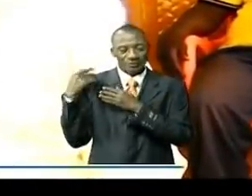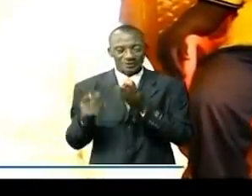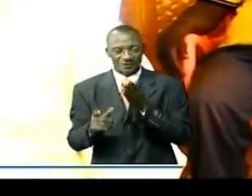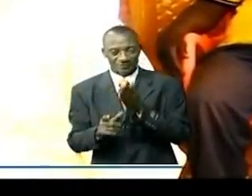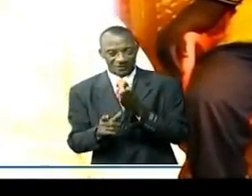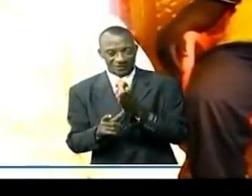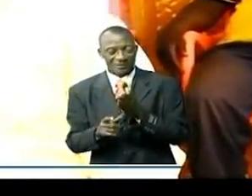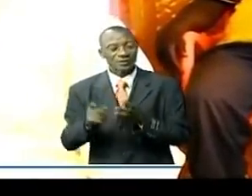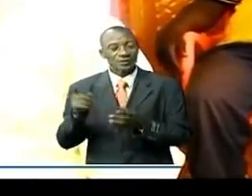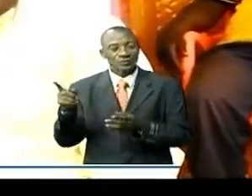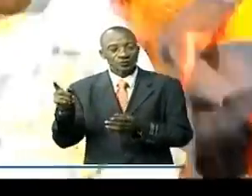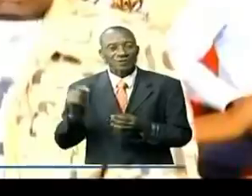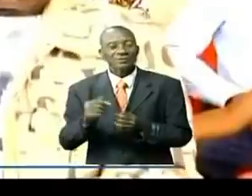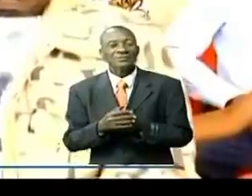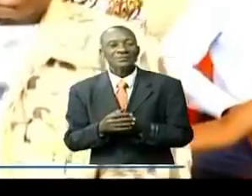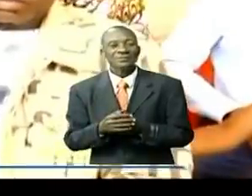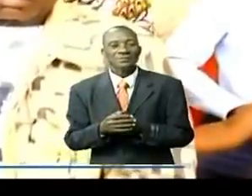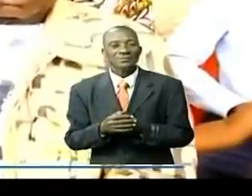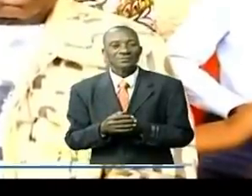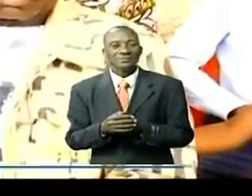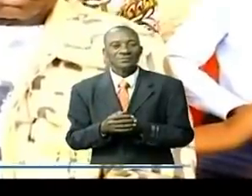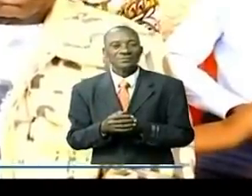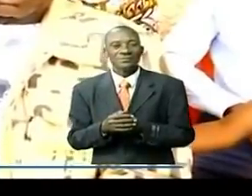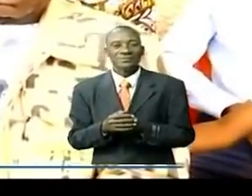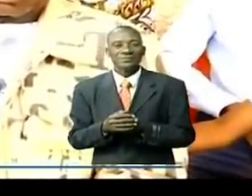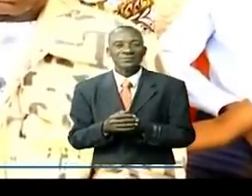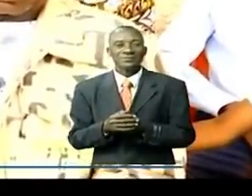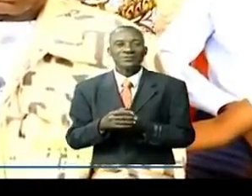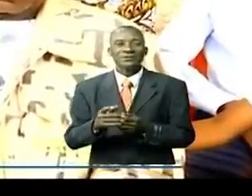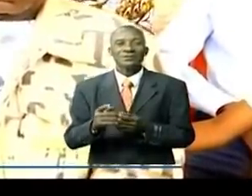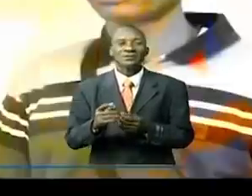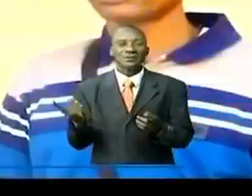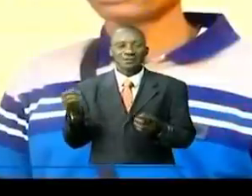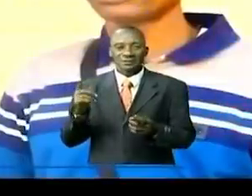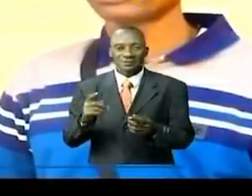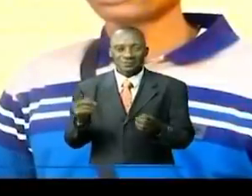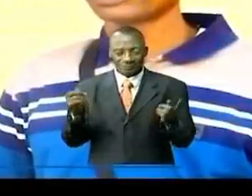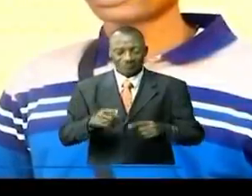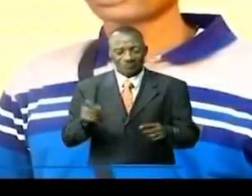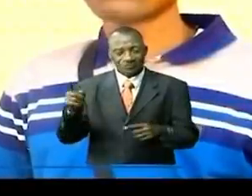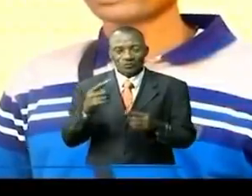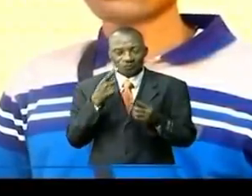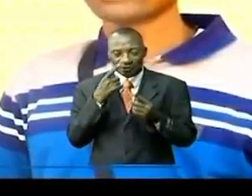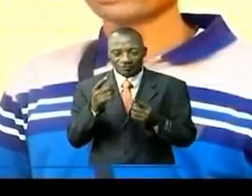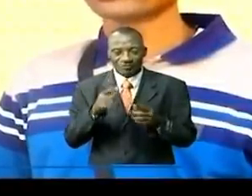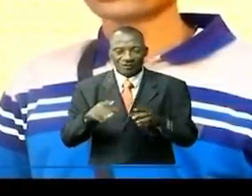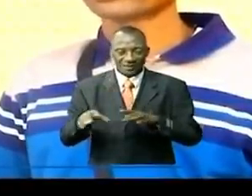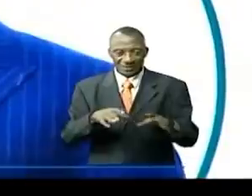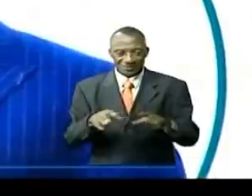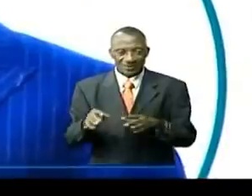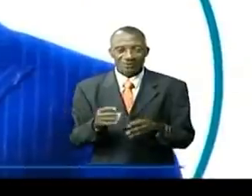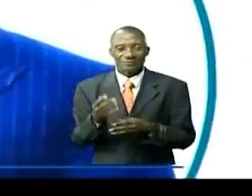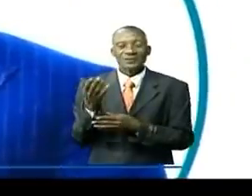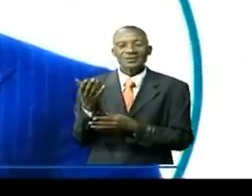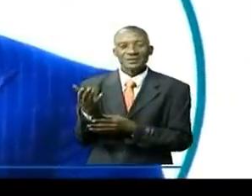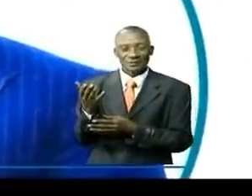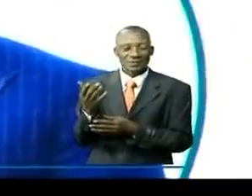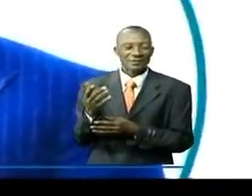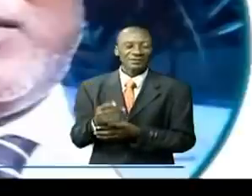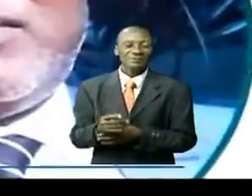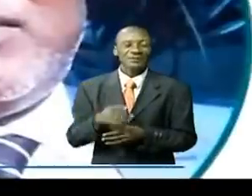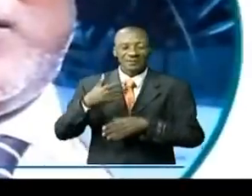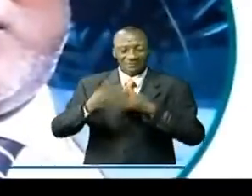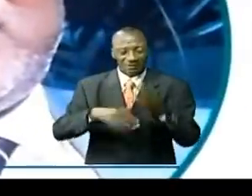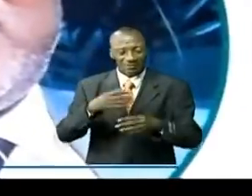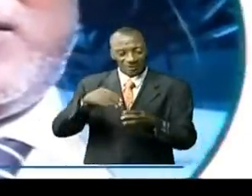l'ONAPAC, Ezekiel Sekelaï, présent à cette activité, encourage ces établissements à travailler dans la vision du chef de l'État, prônée par